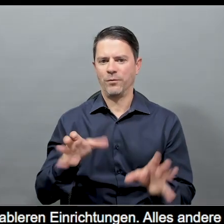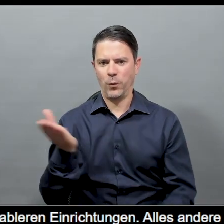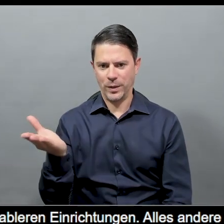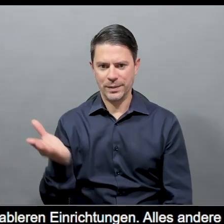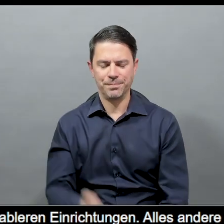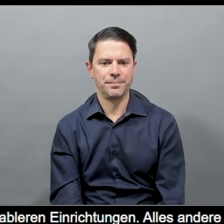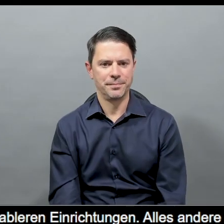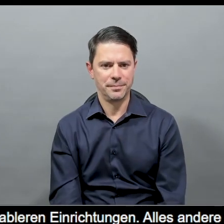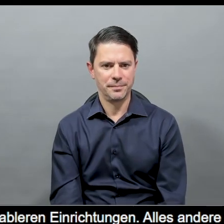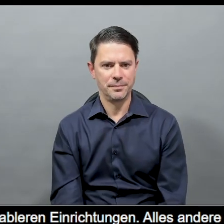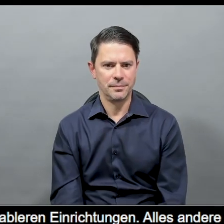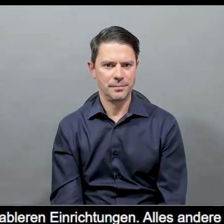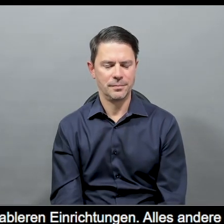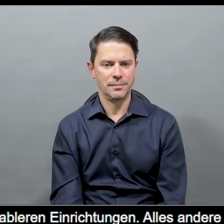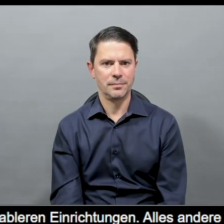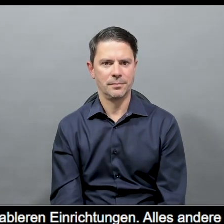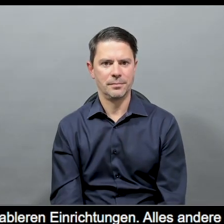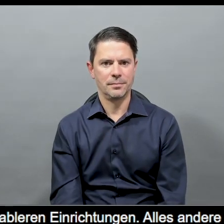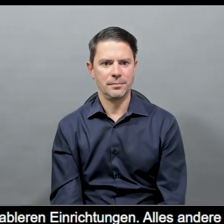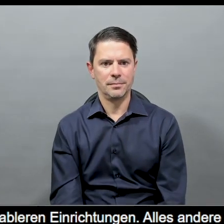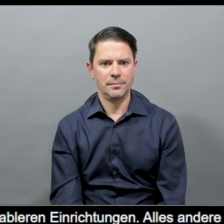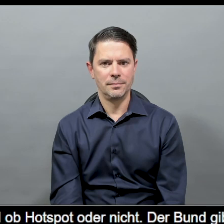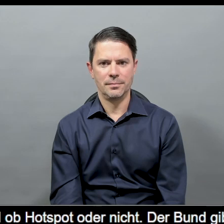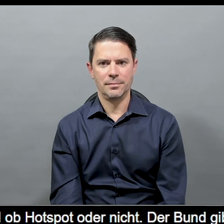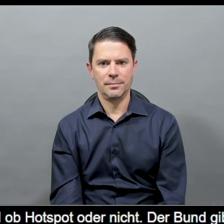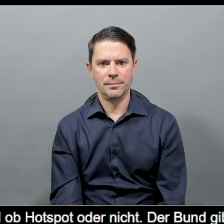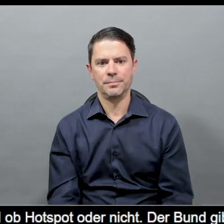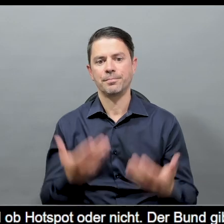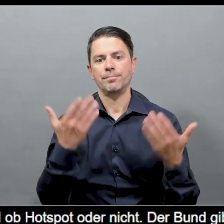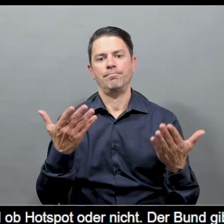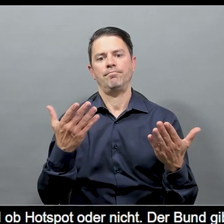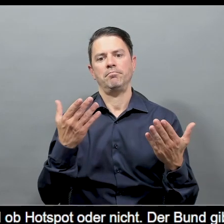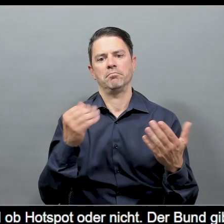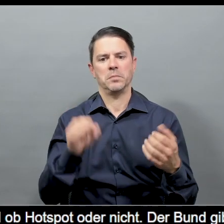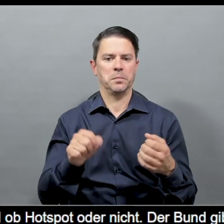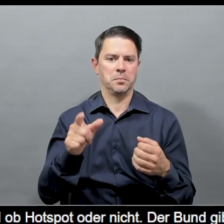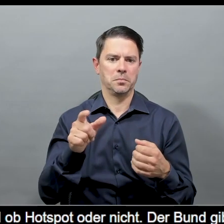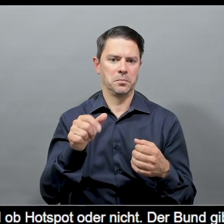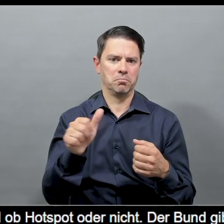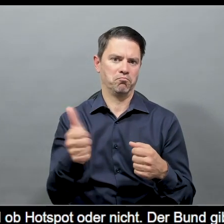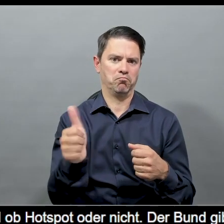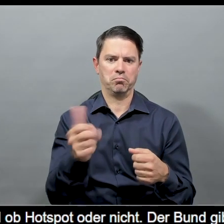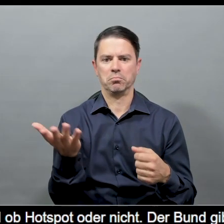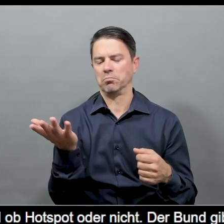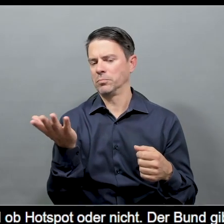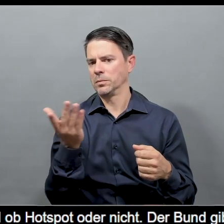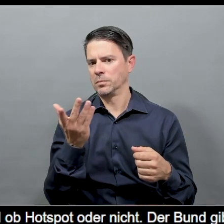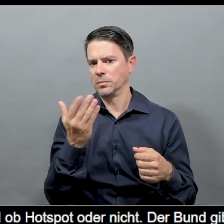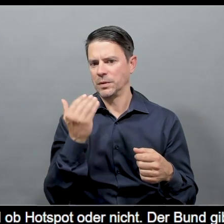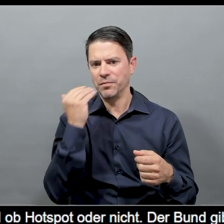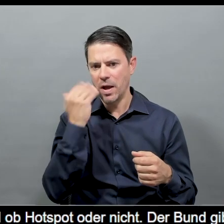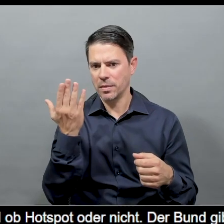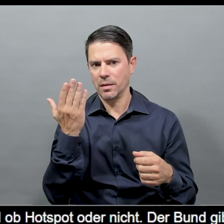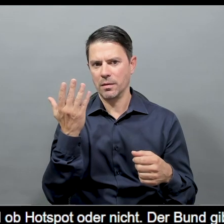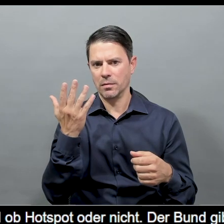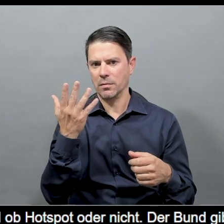ungefähr abgeschlossen sein könnte? Weil das sind ja irgendwie 1200 oder 1000 Plätze, die da brach liegen. Das ist die zweite Frage. Ihr Studentenwerk